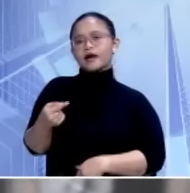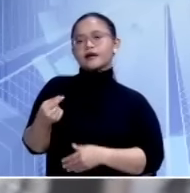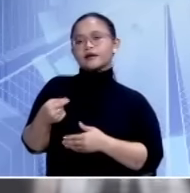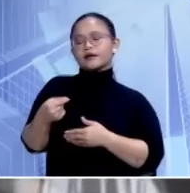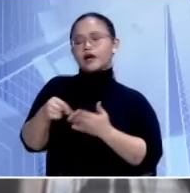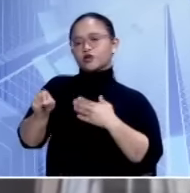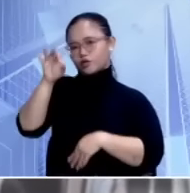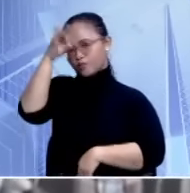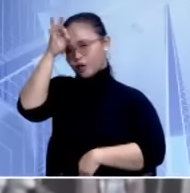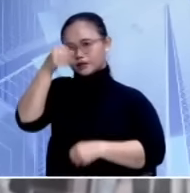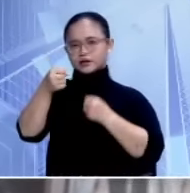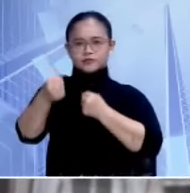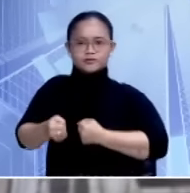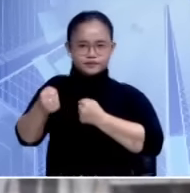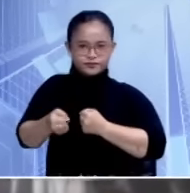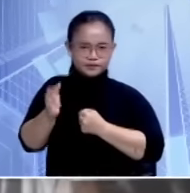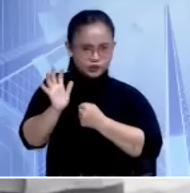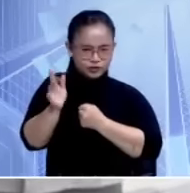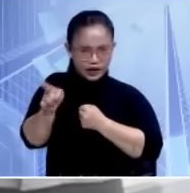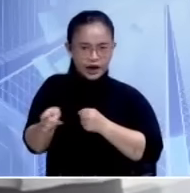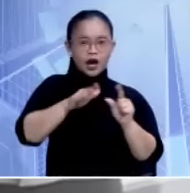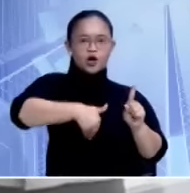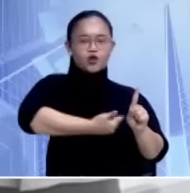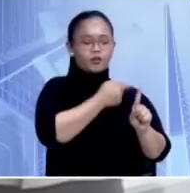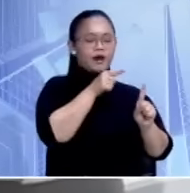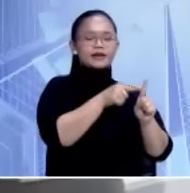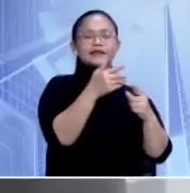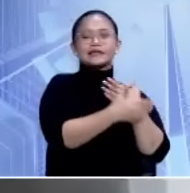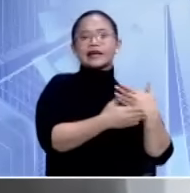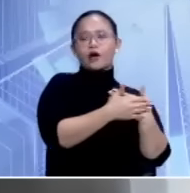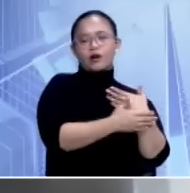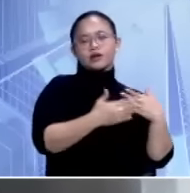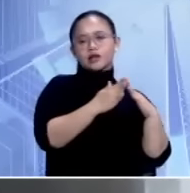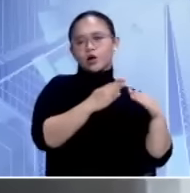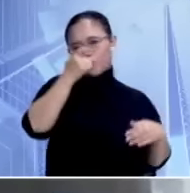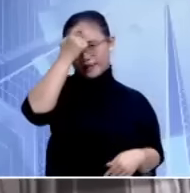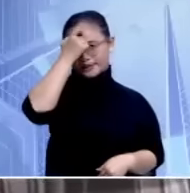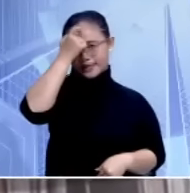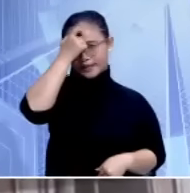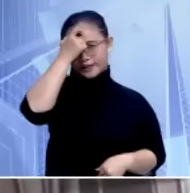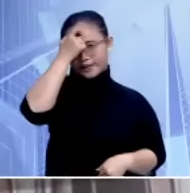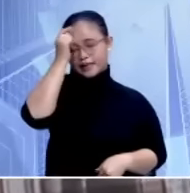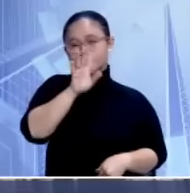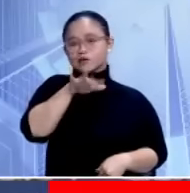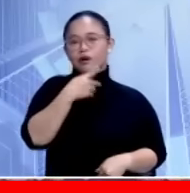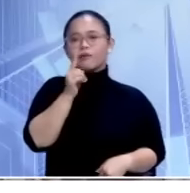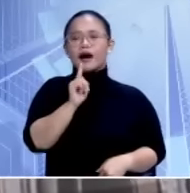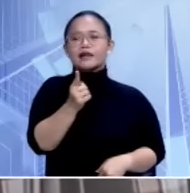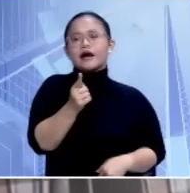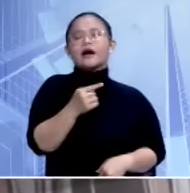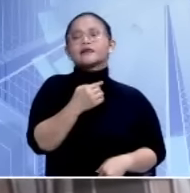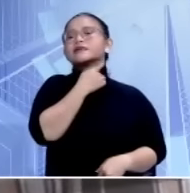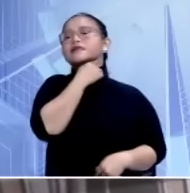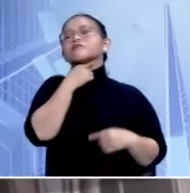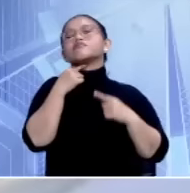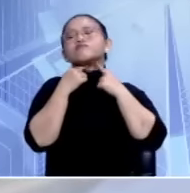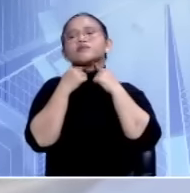Blora. Sementara korban harus dirawat di RSUD Dr. Sutijono Blora karena luka di rahang